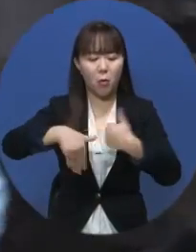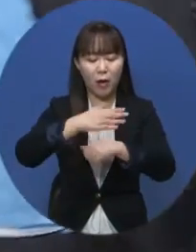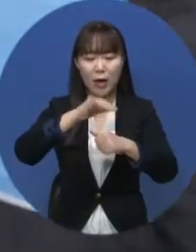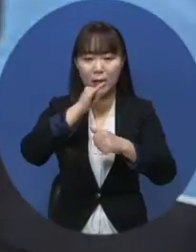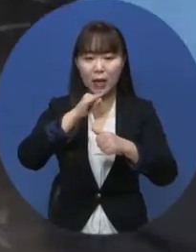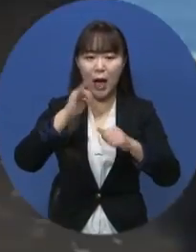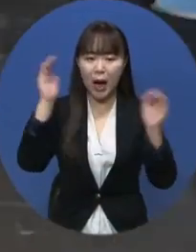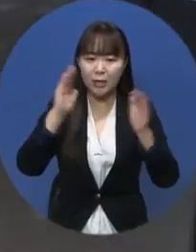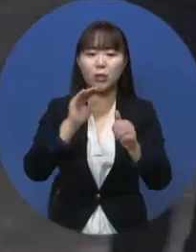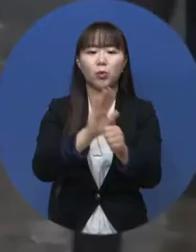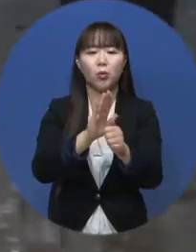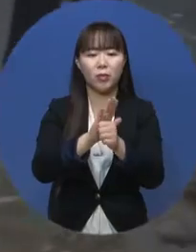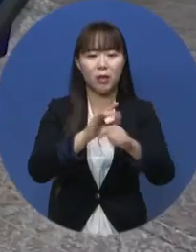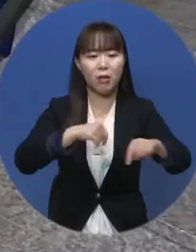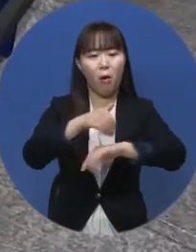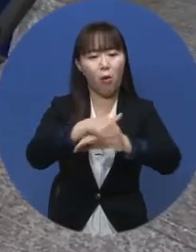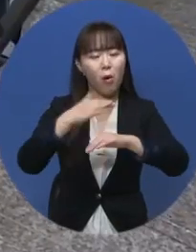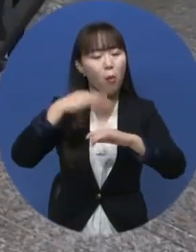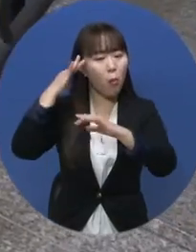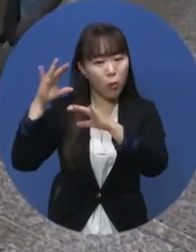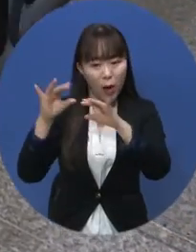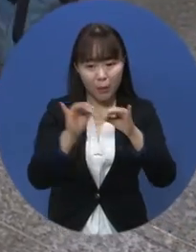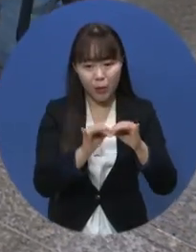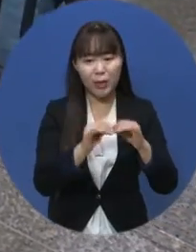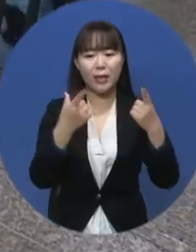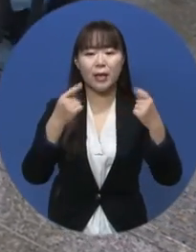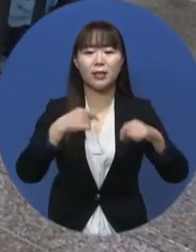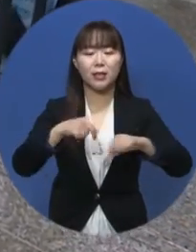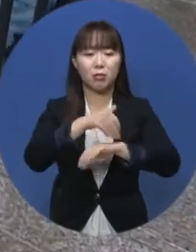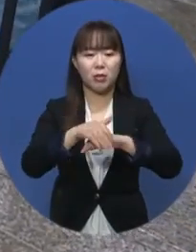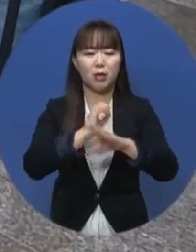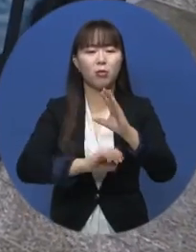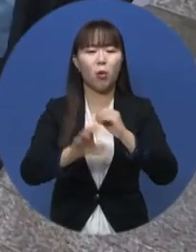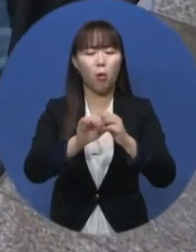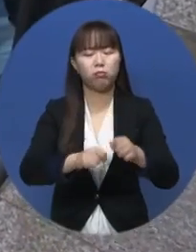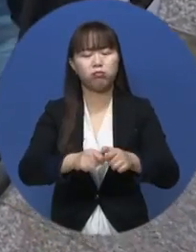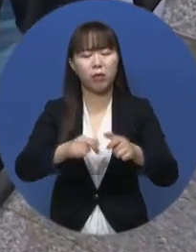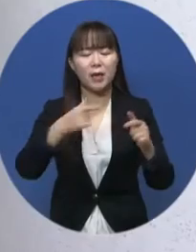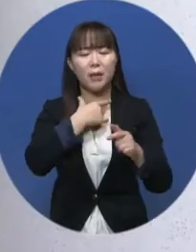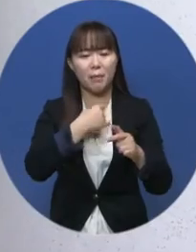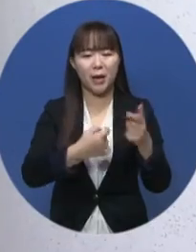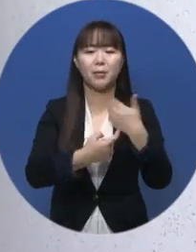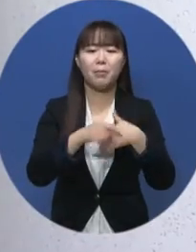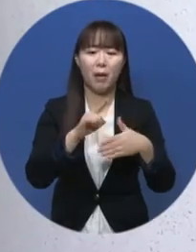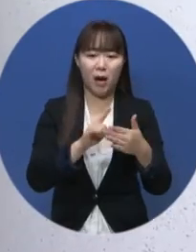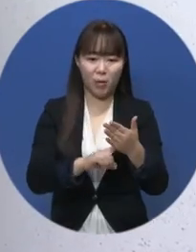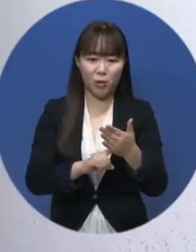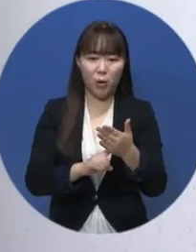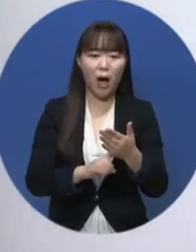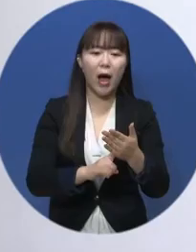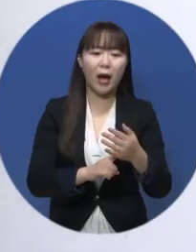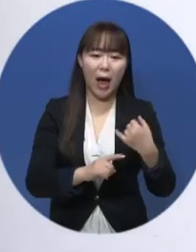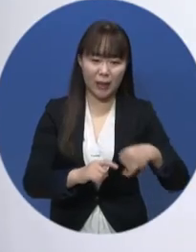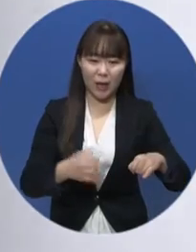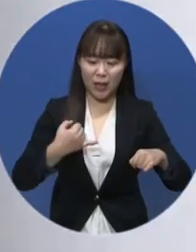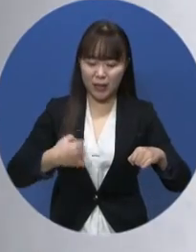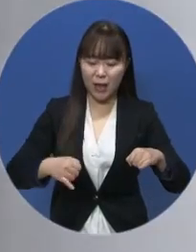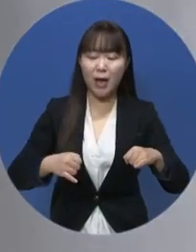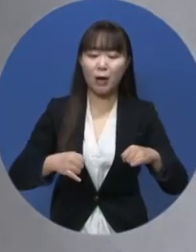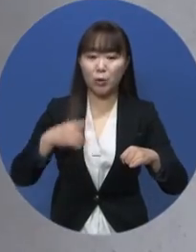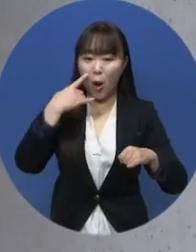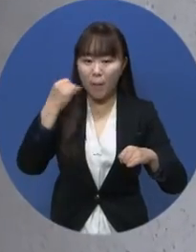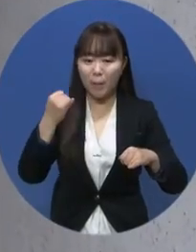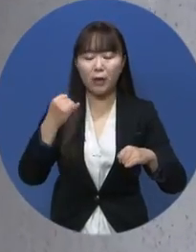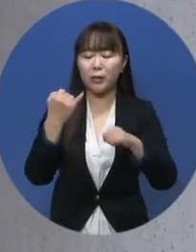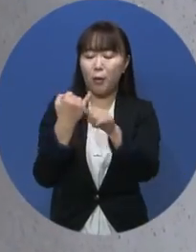처한 학생들을 돕는 정책의 공감하고 이러한 정책이 더욱 확산 됐으면 하는 마음에서 아내와 딸과 함께 기부를